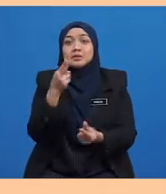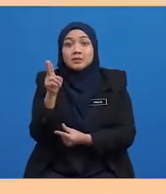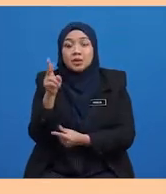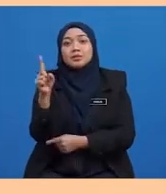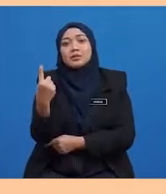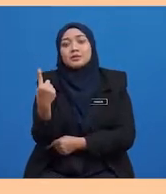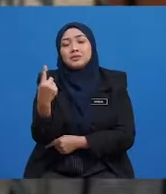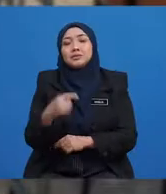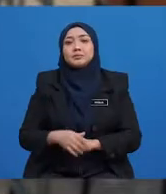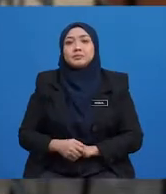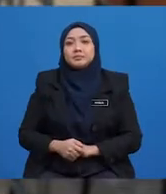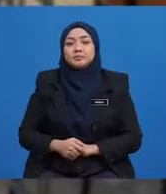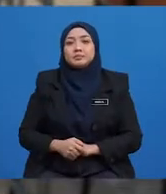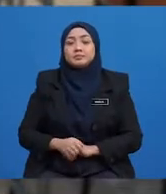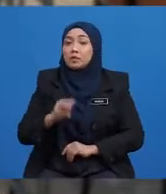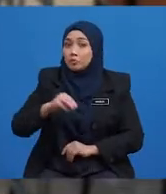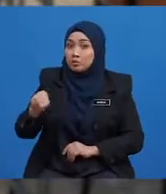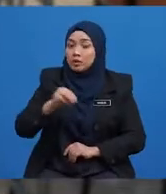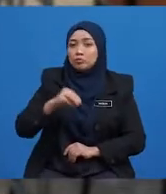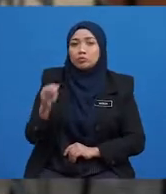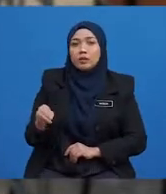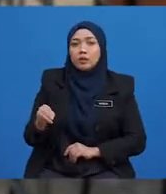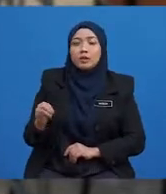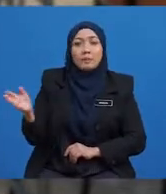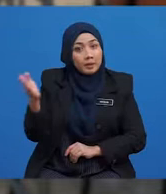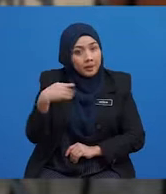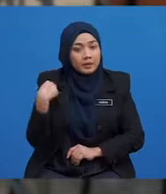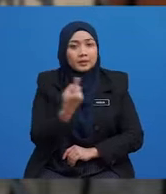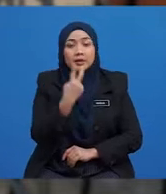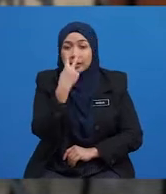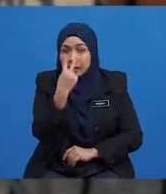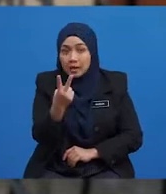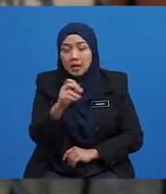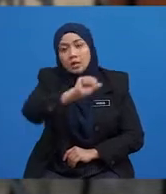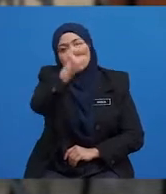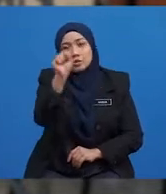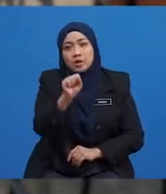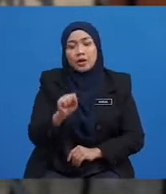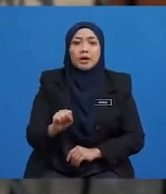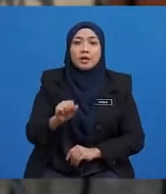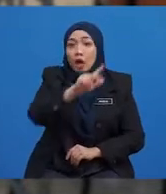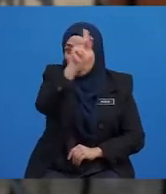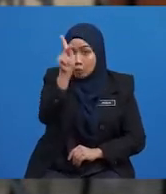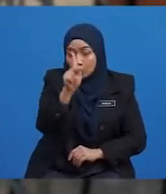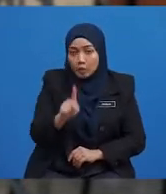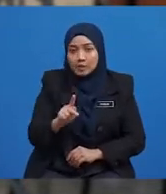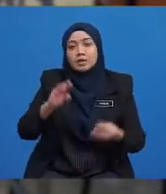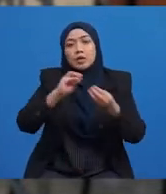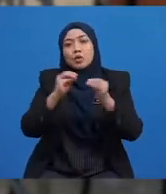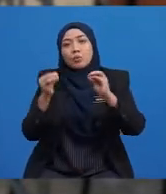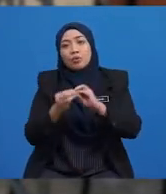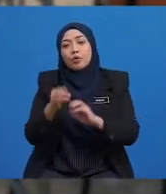sahaja. Baik, murid-murid, mari kita lihat soalan pengukuhan